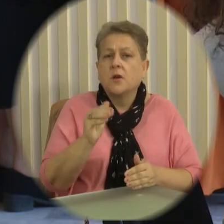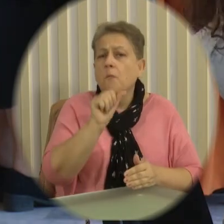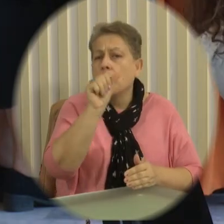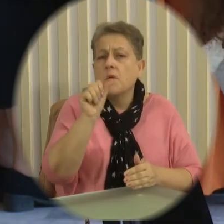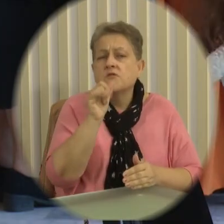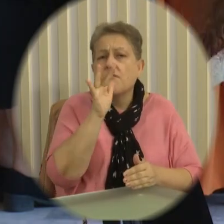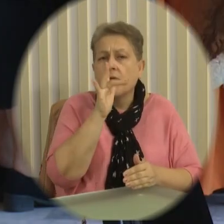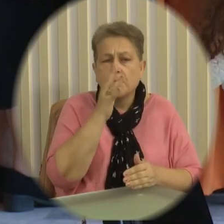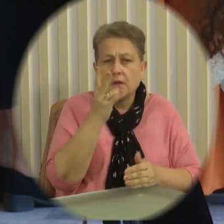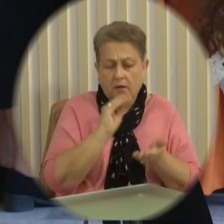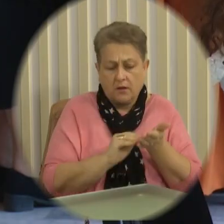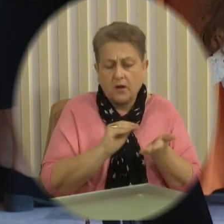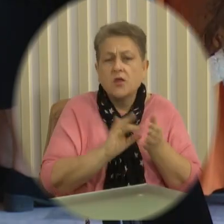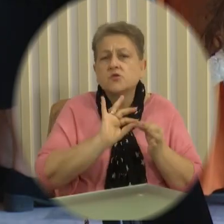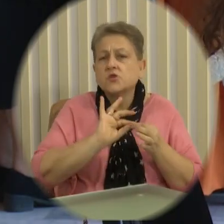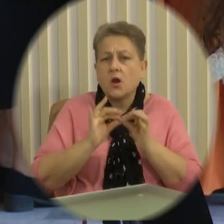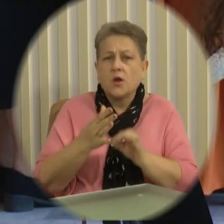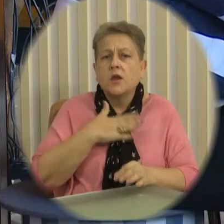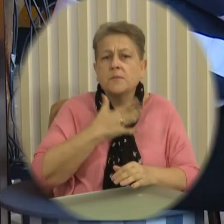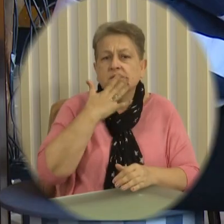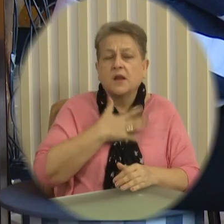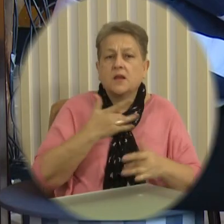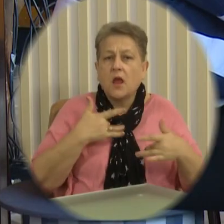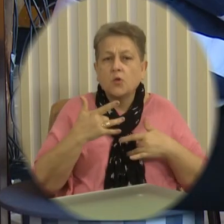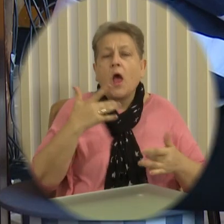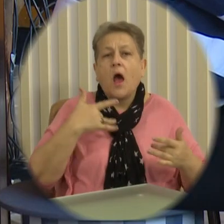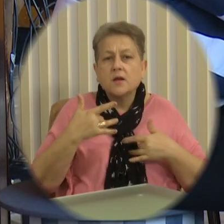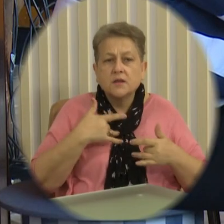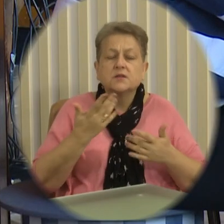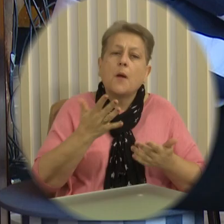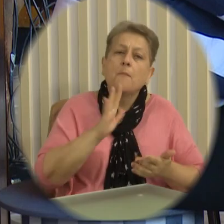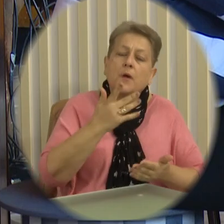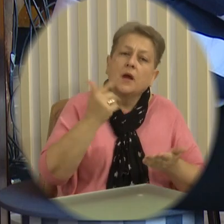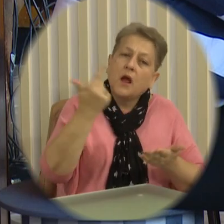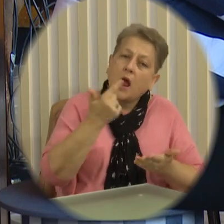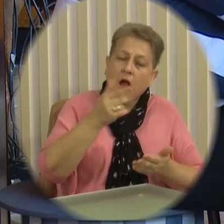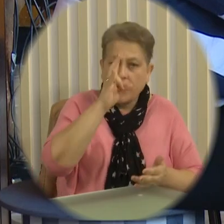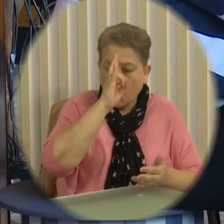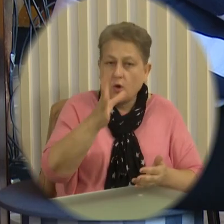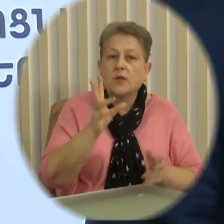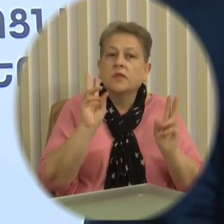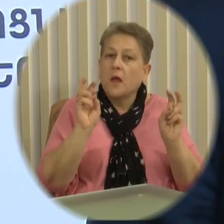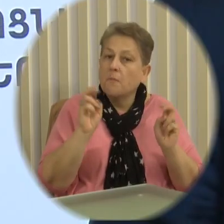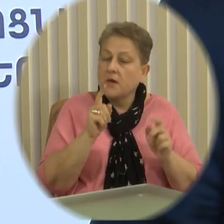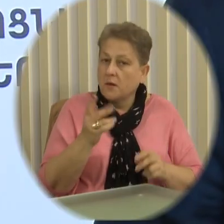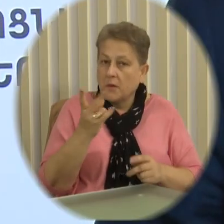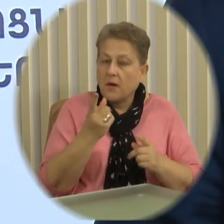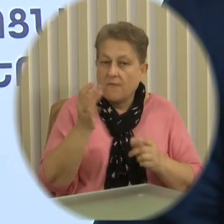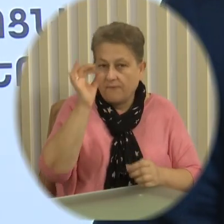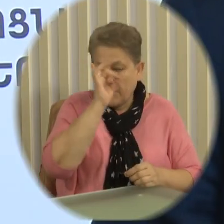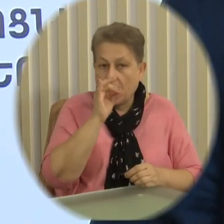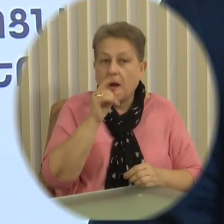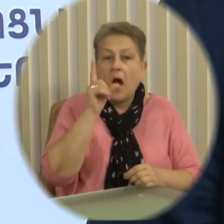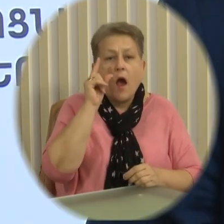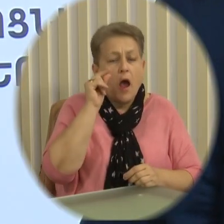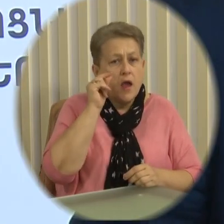ժամվա ընթացքում պետք է գրեն շարադրություն «Իմ սիրելի թատրոնը», «Արտիստը», «Արտիստուհին» կամ էլ «Գրական հերոսը» թեմաներով, բայց այն պետք է վերաբերի